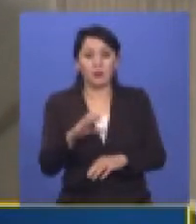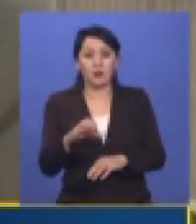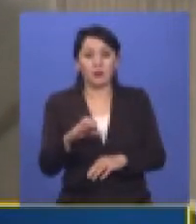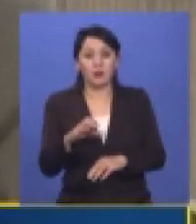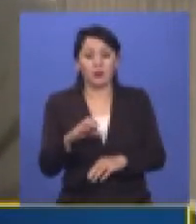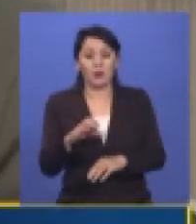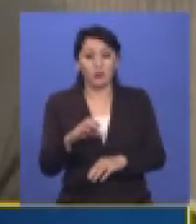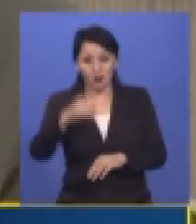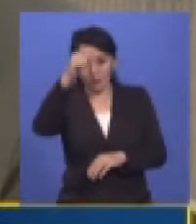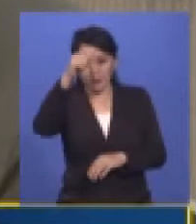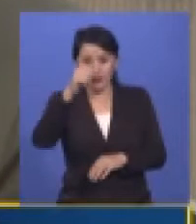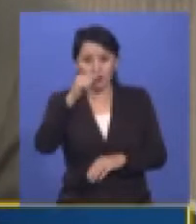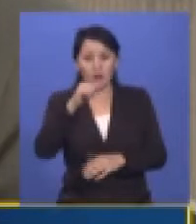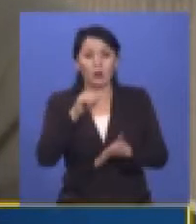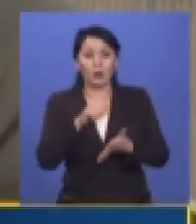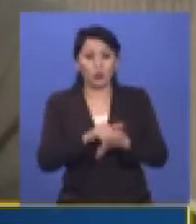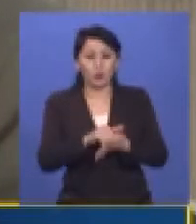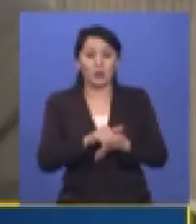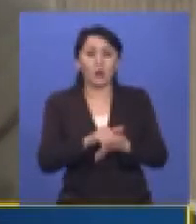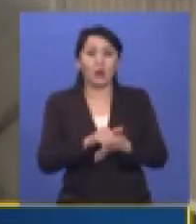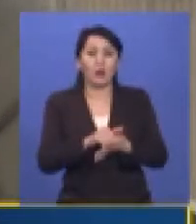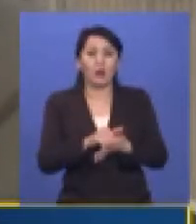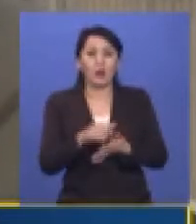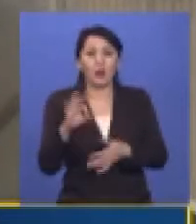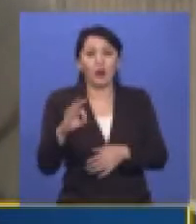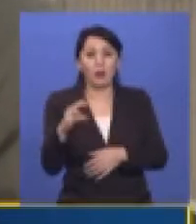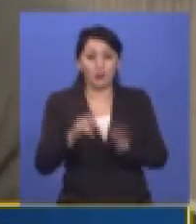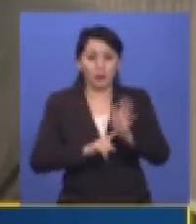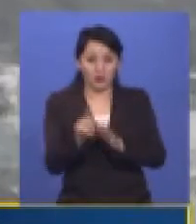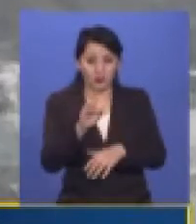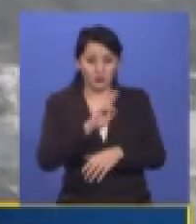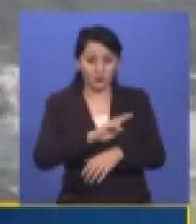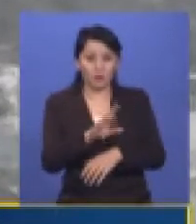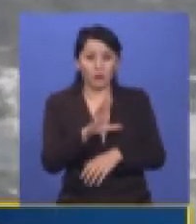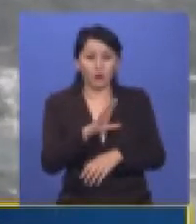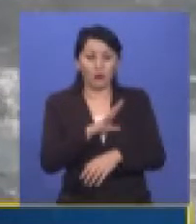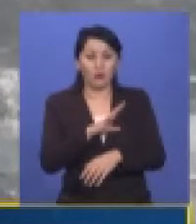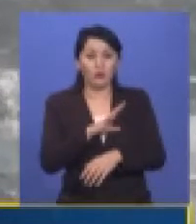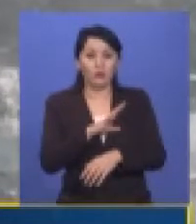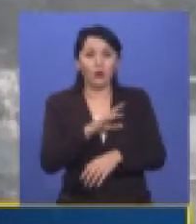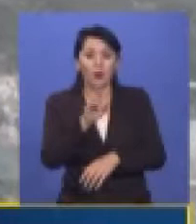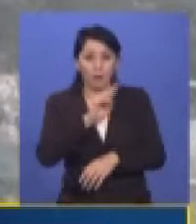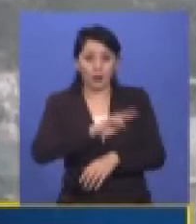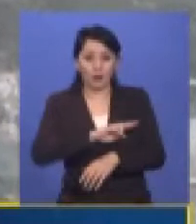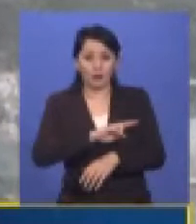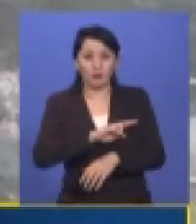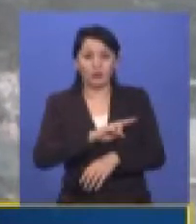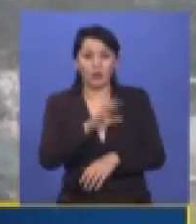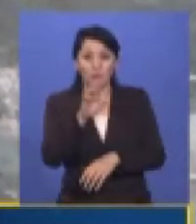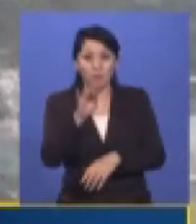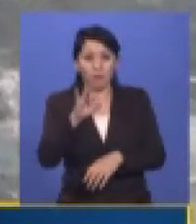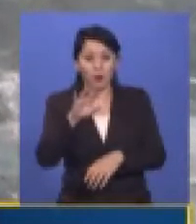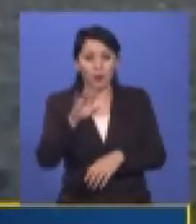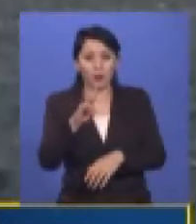қыркүйек айында құжаттар толтырылды және қазанның соңында жұмыстар басталған болады. Құрылысшылардың айтуынша, бетонның аралық